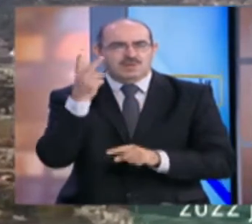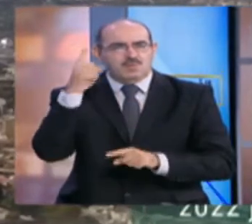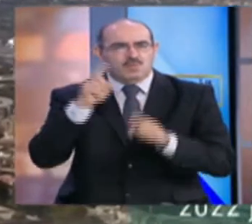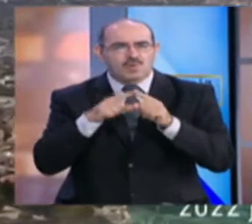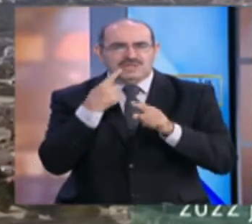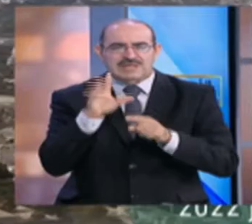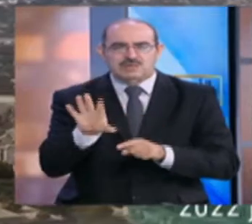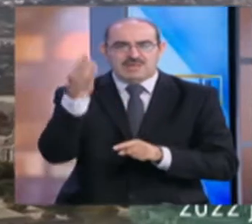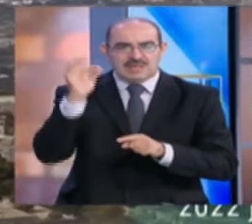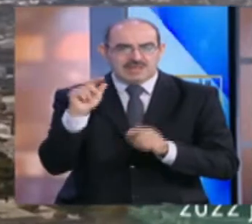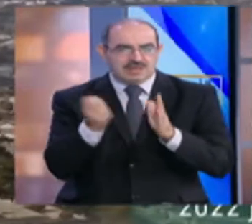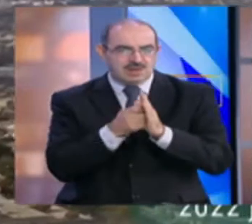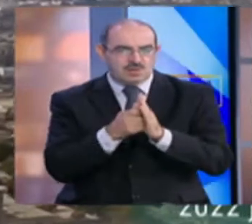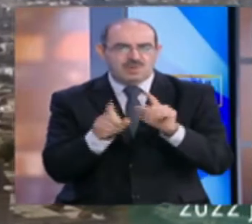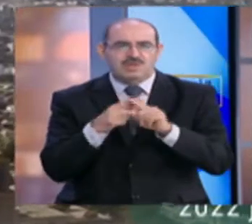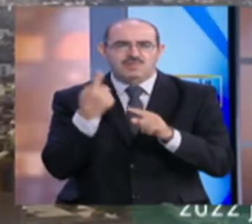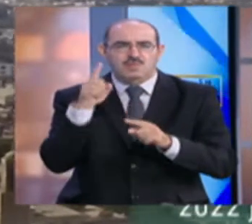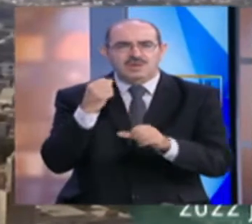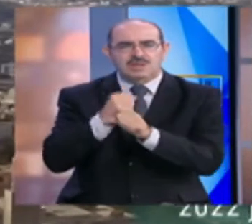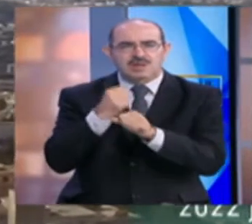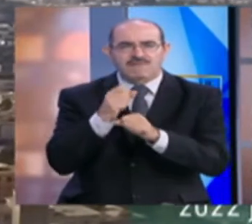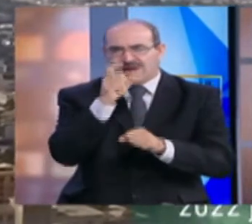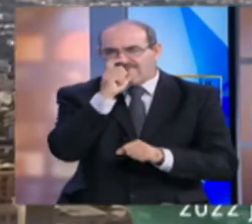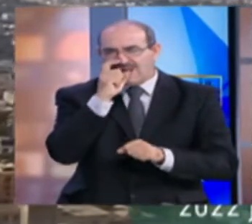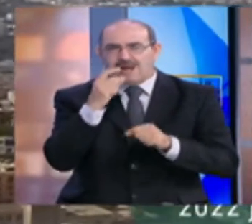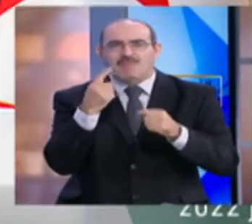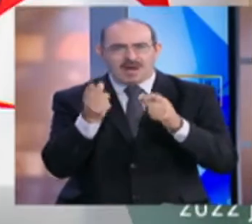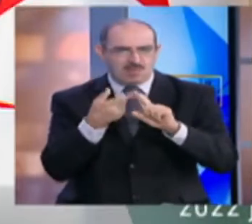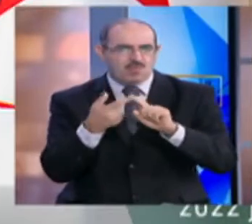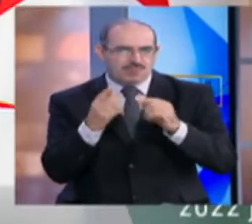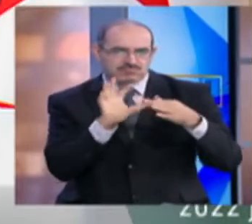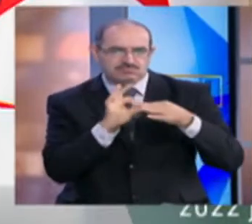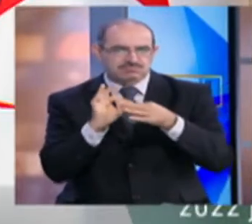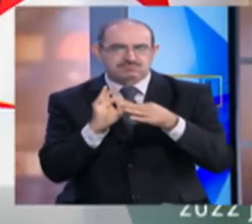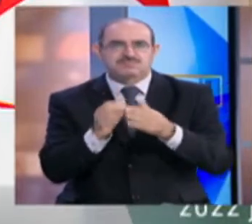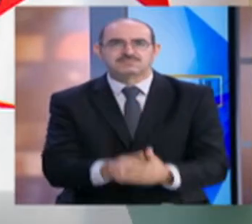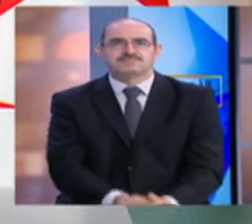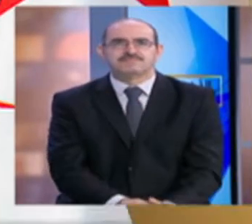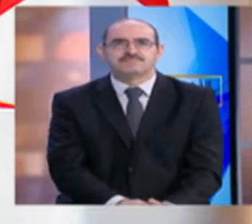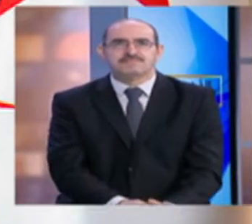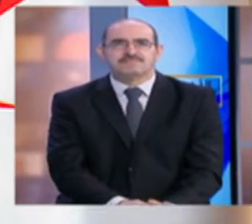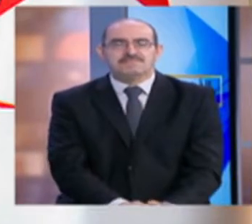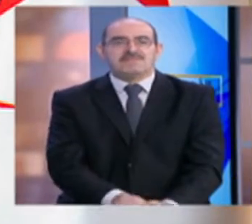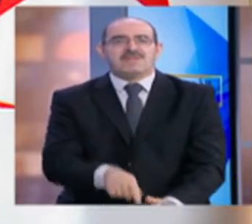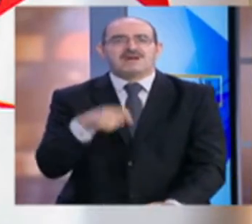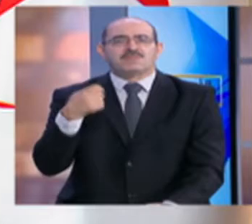الصف وإعادة تصويب العمل العربي المشترك. في مارس يكون اجتماع